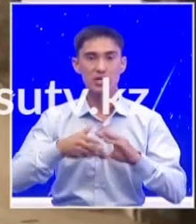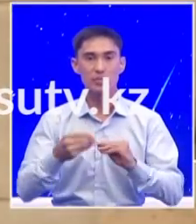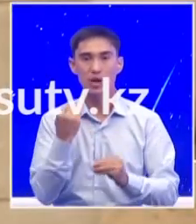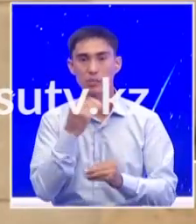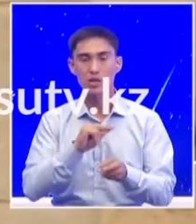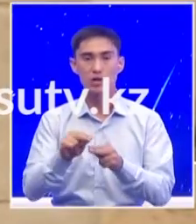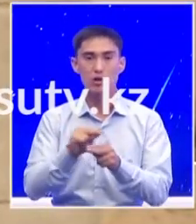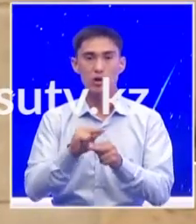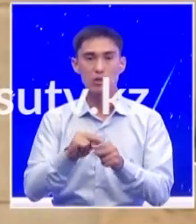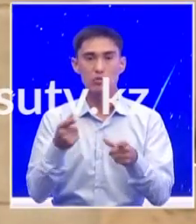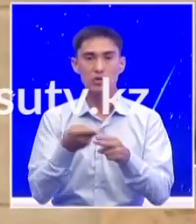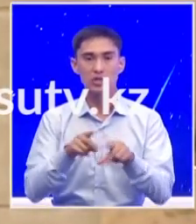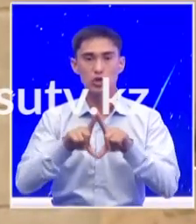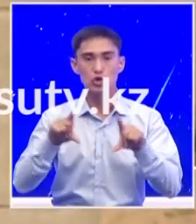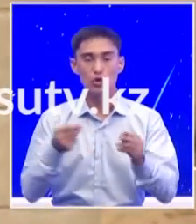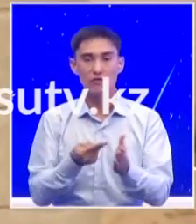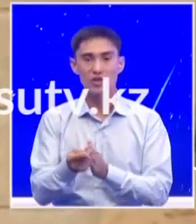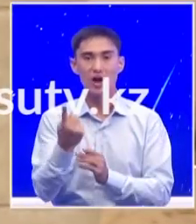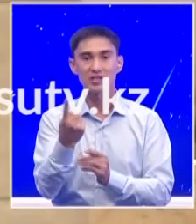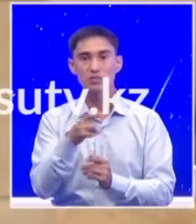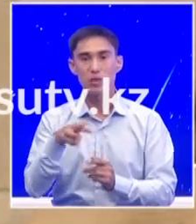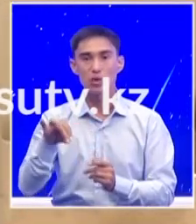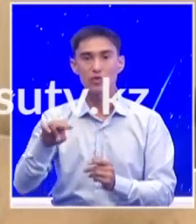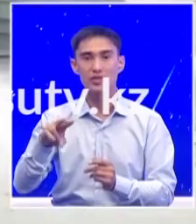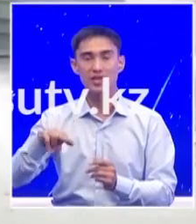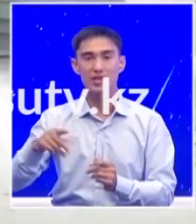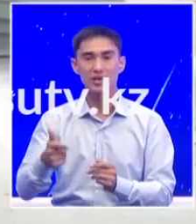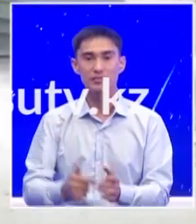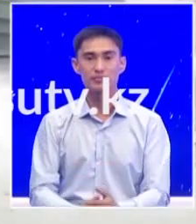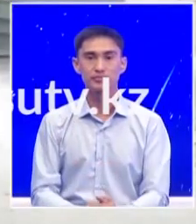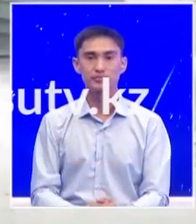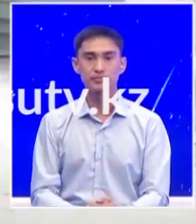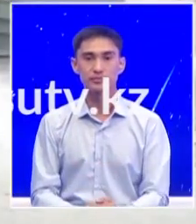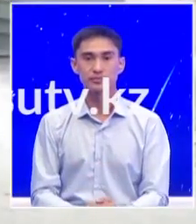капитальный ремонт данной школы было выделено более 1 миллиона тенге.